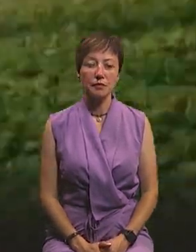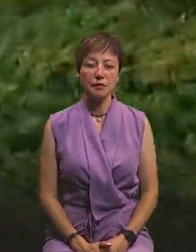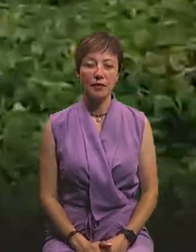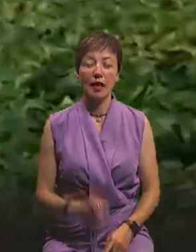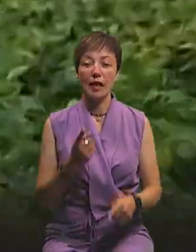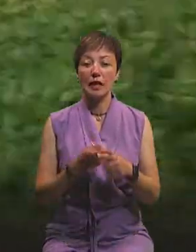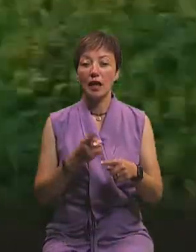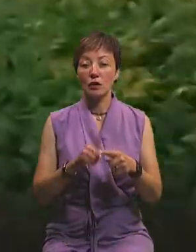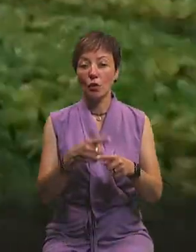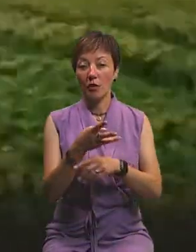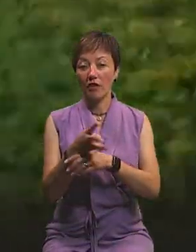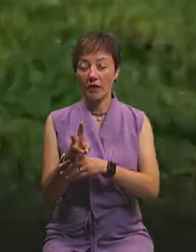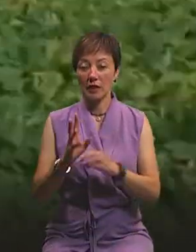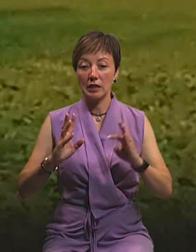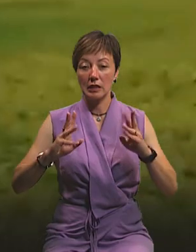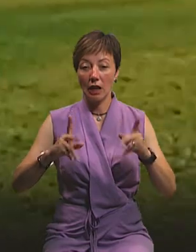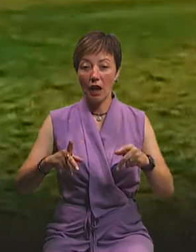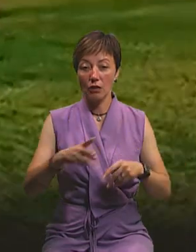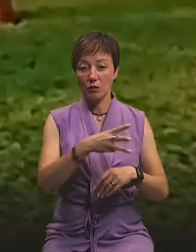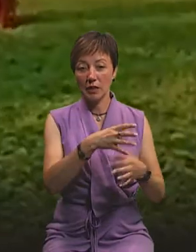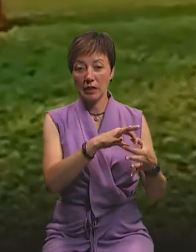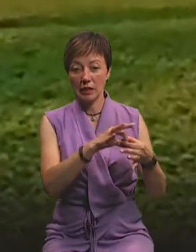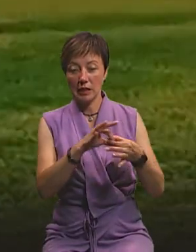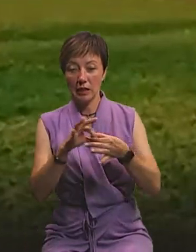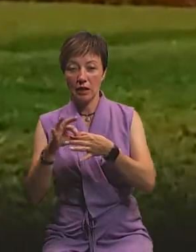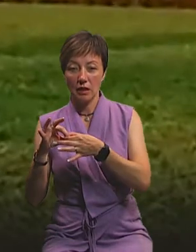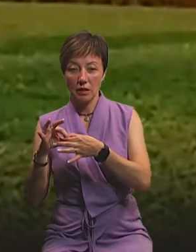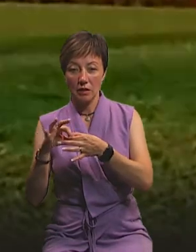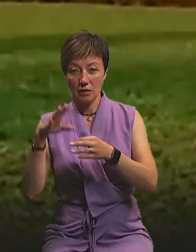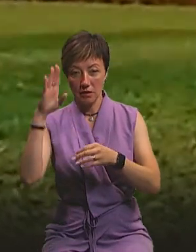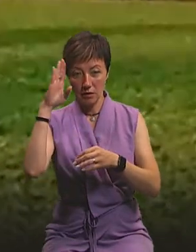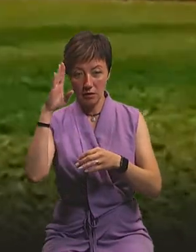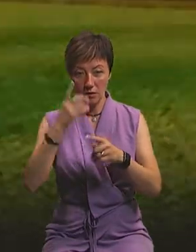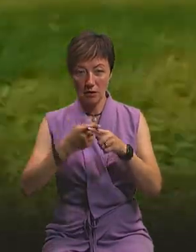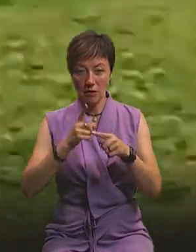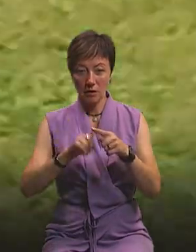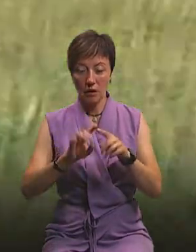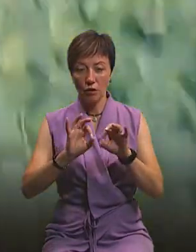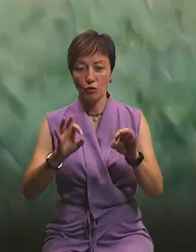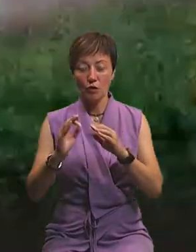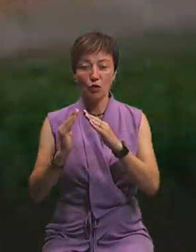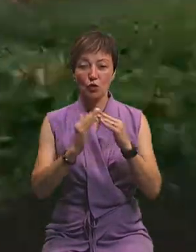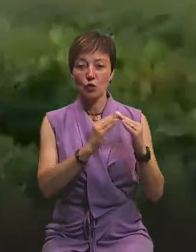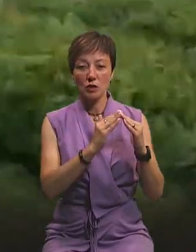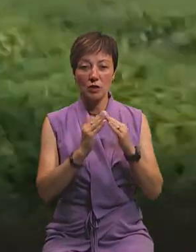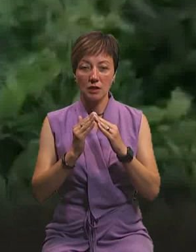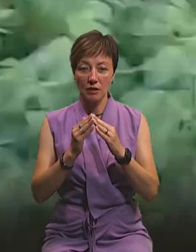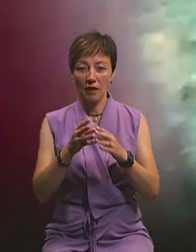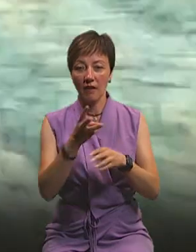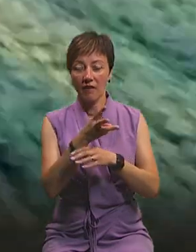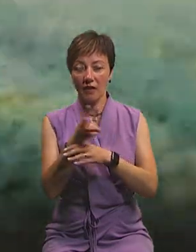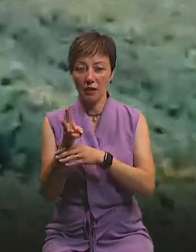на цьому відео трактор з оприскувачем Тягне за собою Олександра медведюка Про це розповів його сусіди який зняв відео